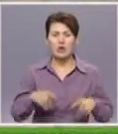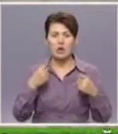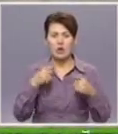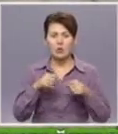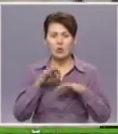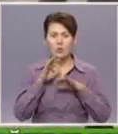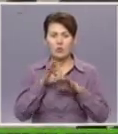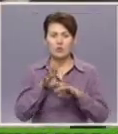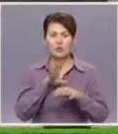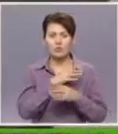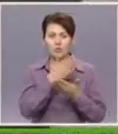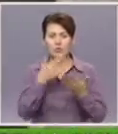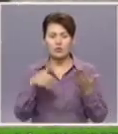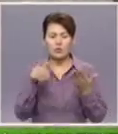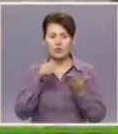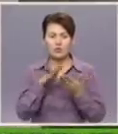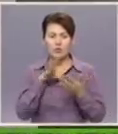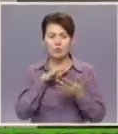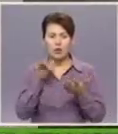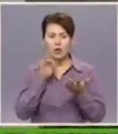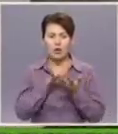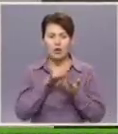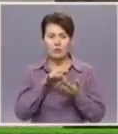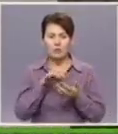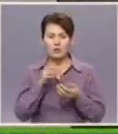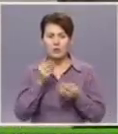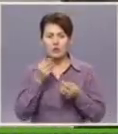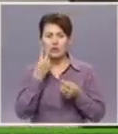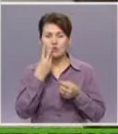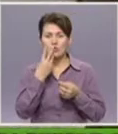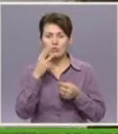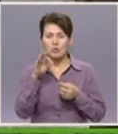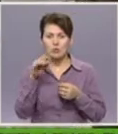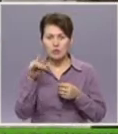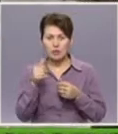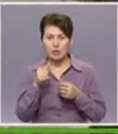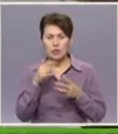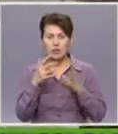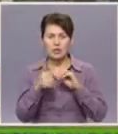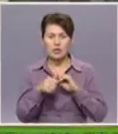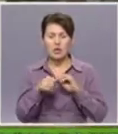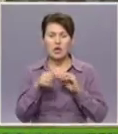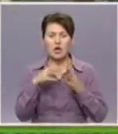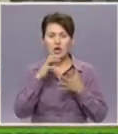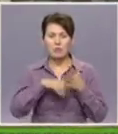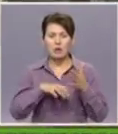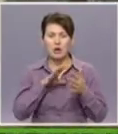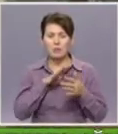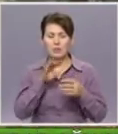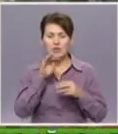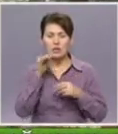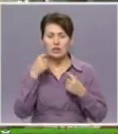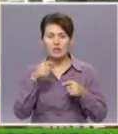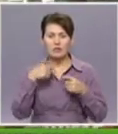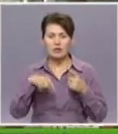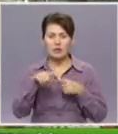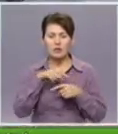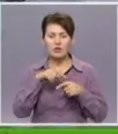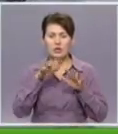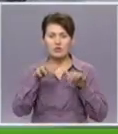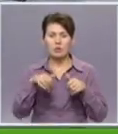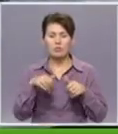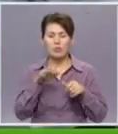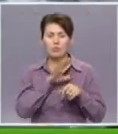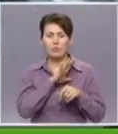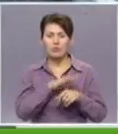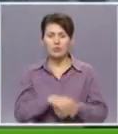рейд өткенді. Нәтижесінде қала бюджетіне 3 миллион теңге түскен. Бүгіннен бастап жұмыс тек айыппұлмен шектелмейді. Енді тауарлар да тәркіленеді.